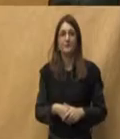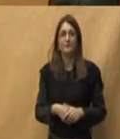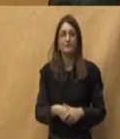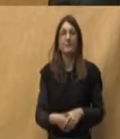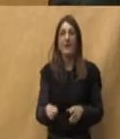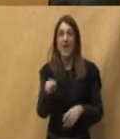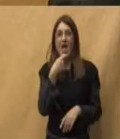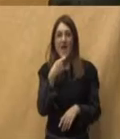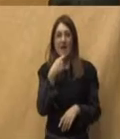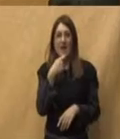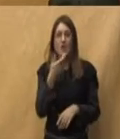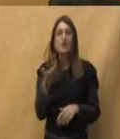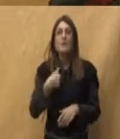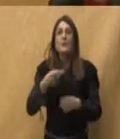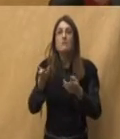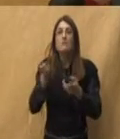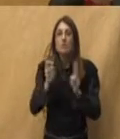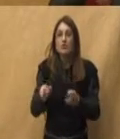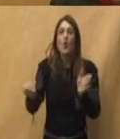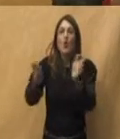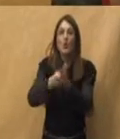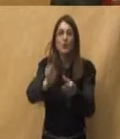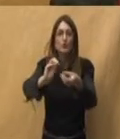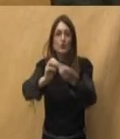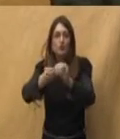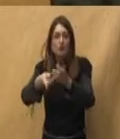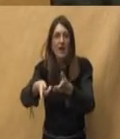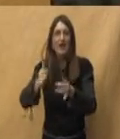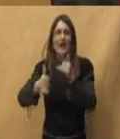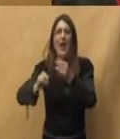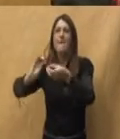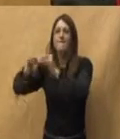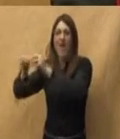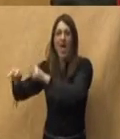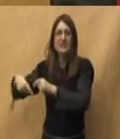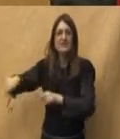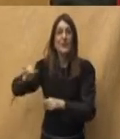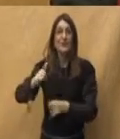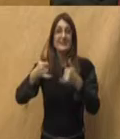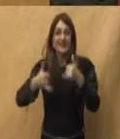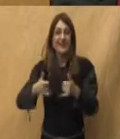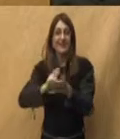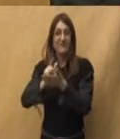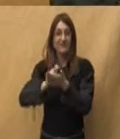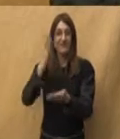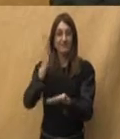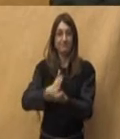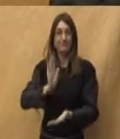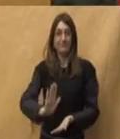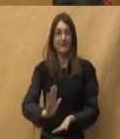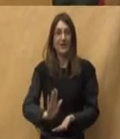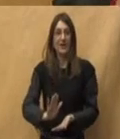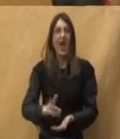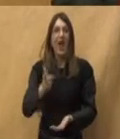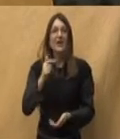Hrana koja nam je dostupna, bilo na tržnici, bilo u shopping centru, je u pravilu sezonska. S tim što